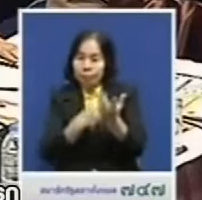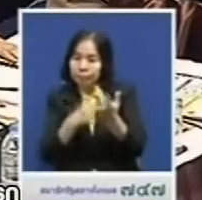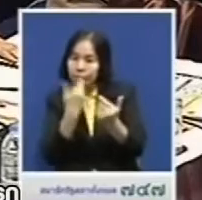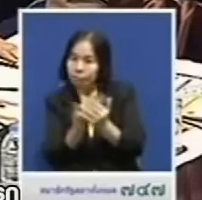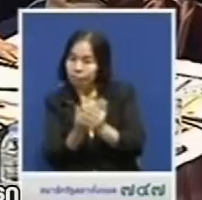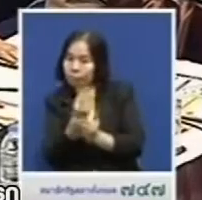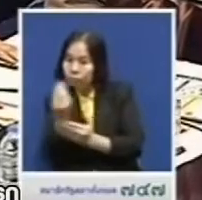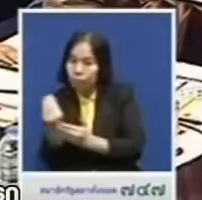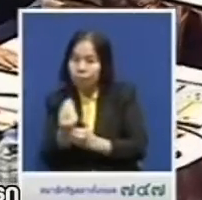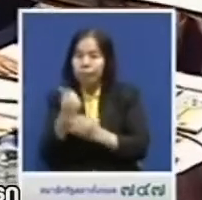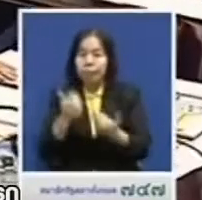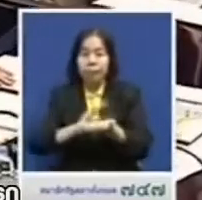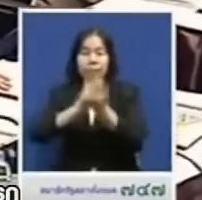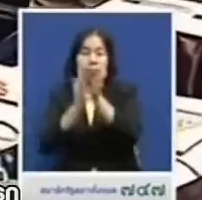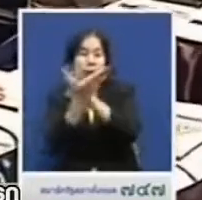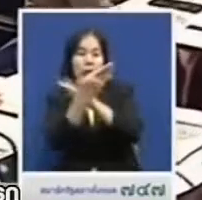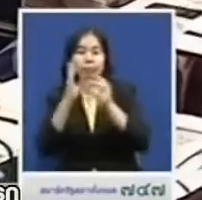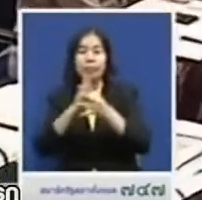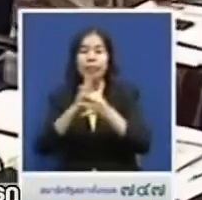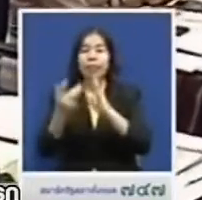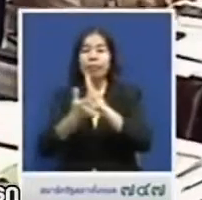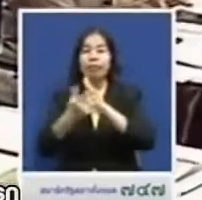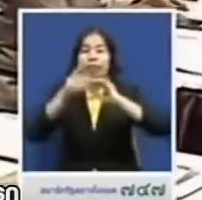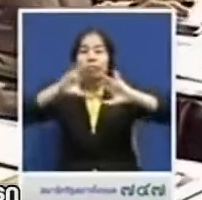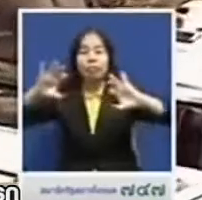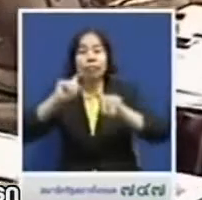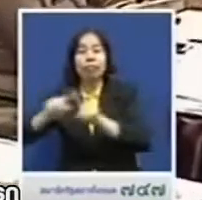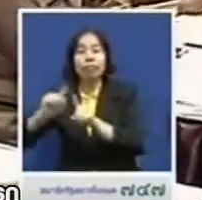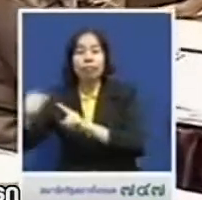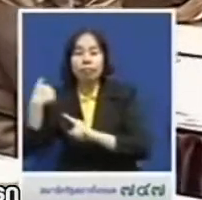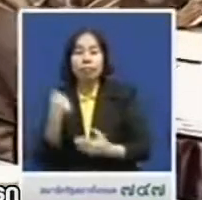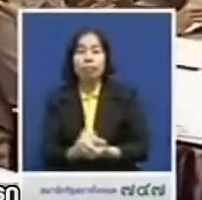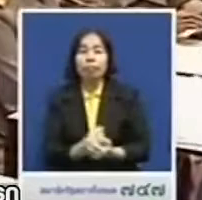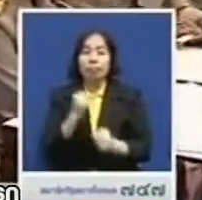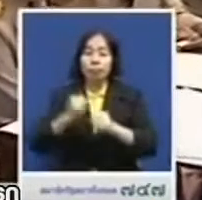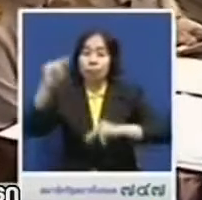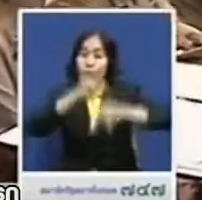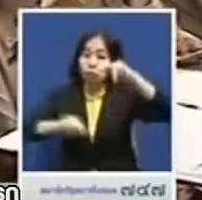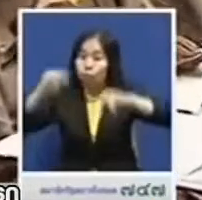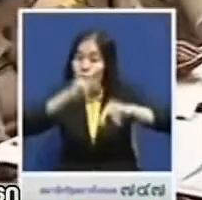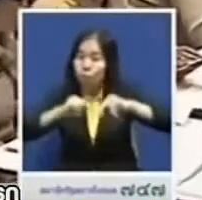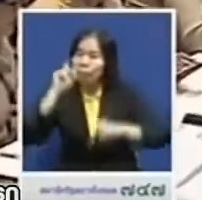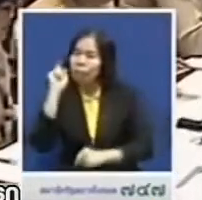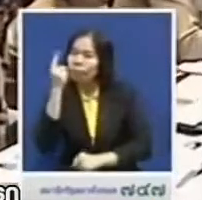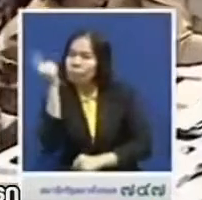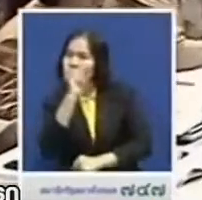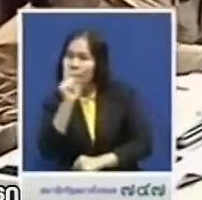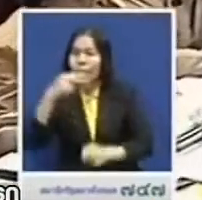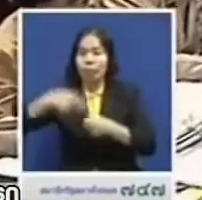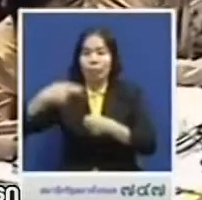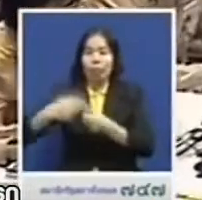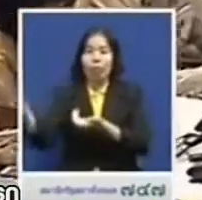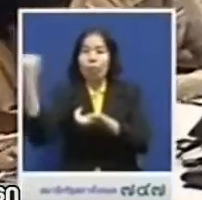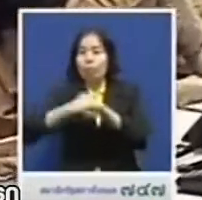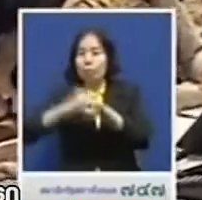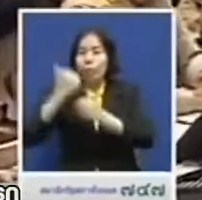ไม่ได้ครับท่านที่ท่านซึ่งอธิบายแถลงไปเนี่ยมันทำไม่ได้หรอกพี่น้องประชาชนไม่ได้ประโยชน์เพราะเขาว่าไป ครับ คือผมคิดว่าแบบนี้พี่น้องประช